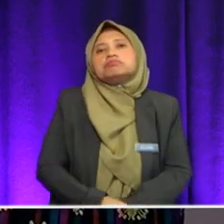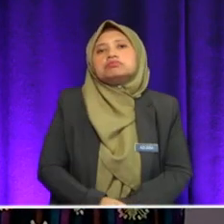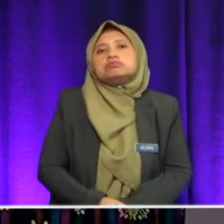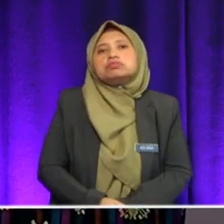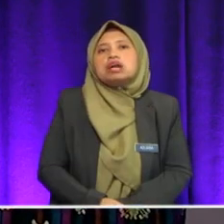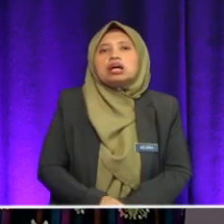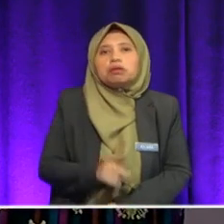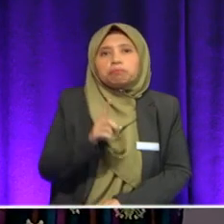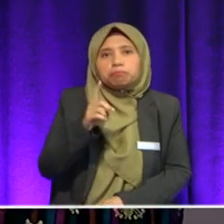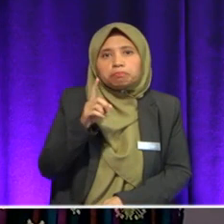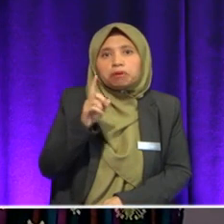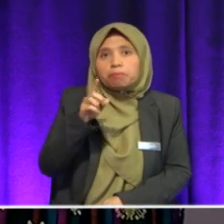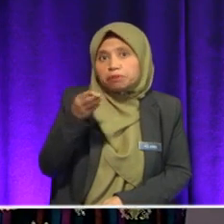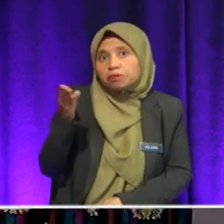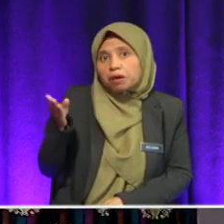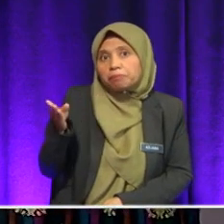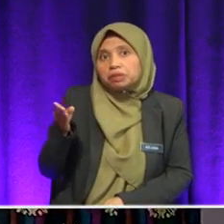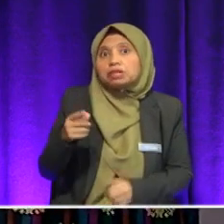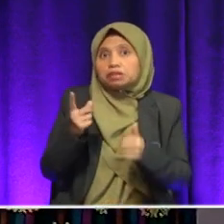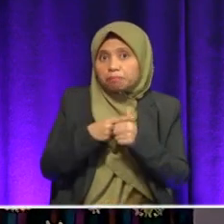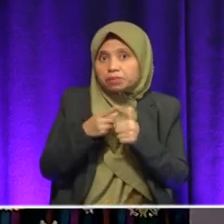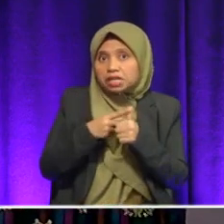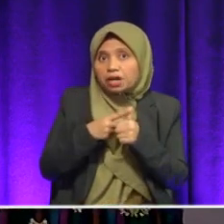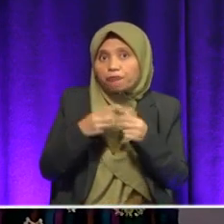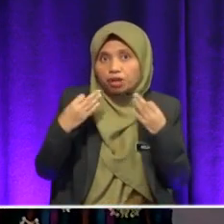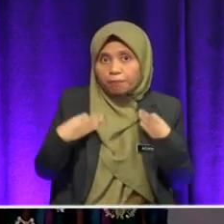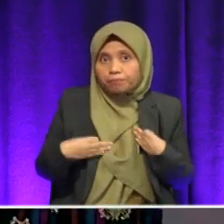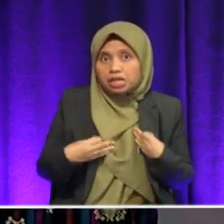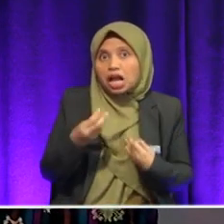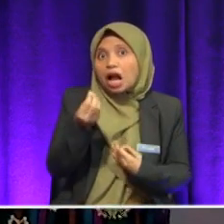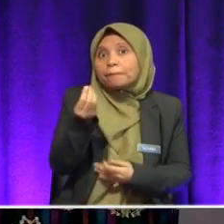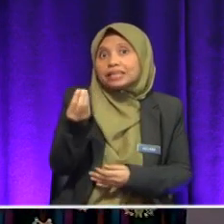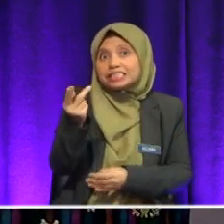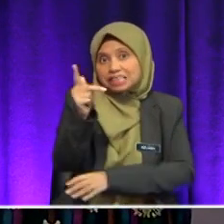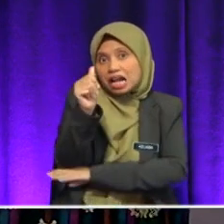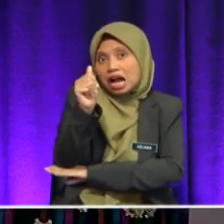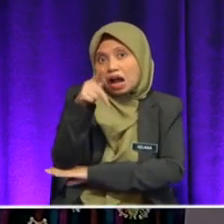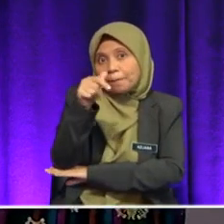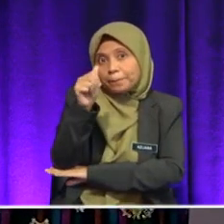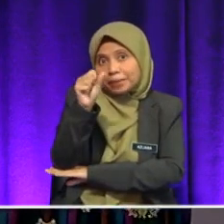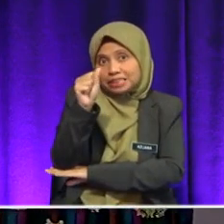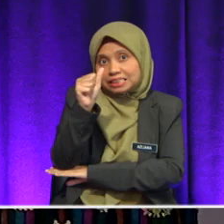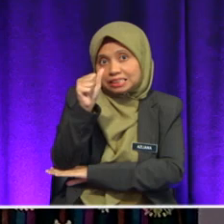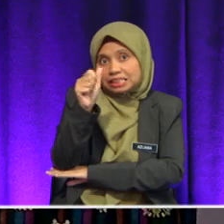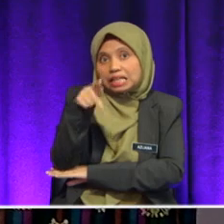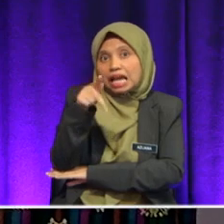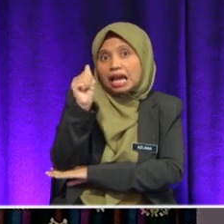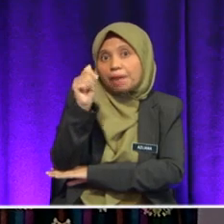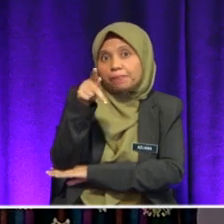Kak sini saya masukkan beberapa contoh febrik yang pertama adalah Febri kapas ataupun kita sebut ada bahasa Inggris sebagai konten